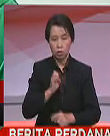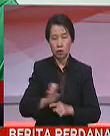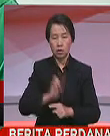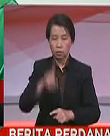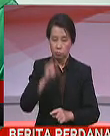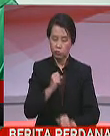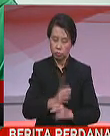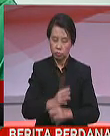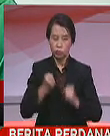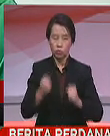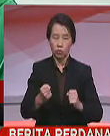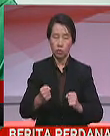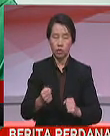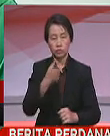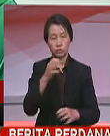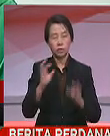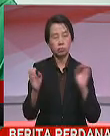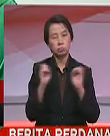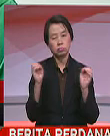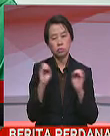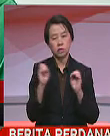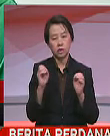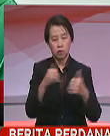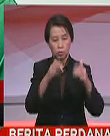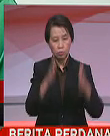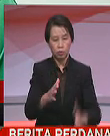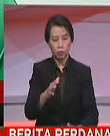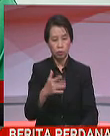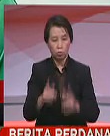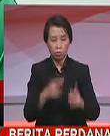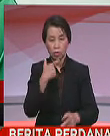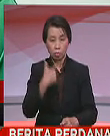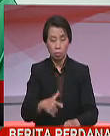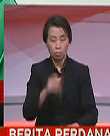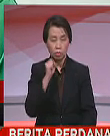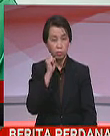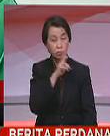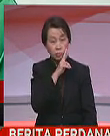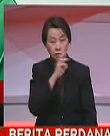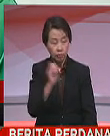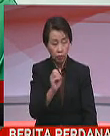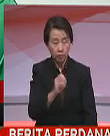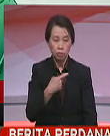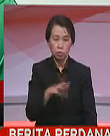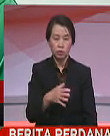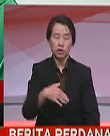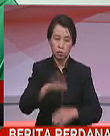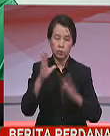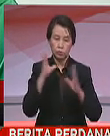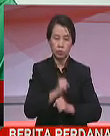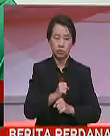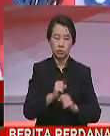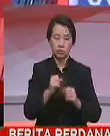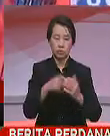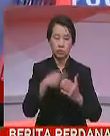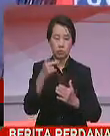keras sikit, sebab kita kalau tak ada atlet sini dan untuk gol tu kita lebih mengharap kepada acara berpasukan